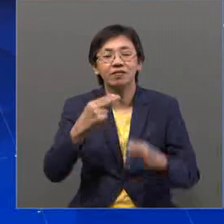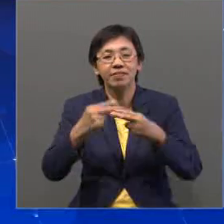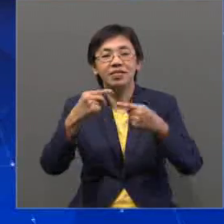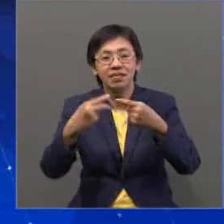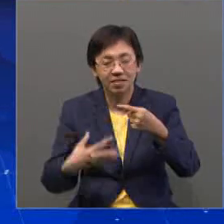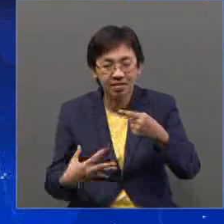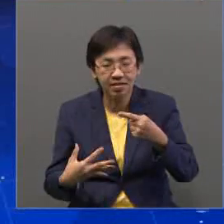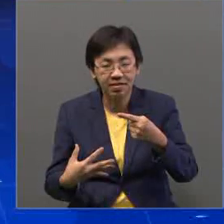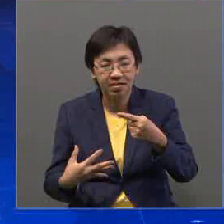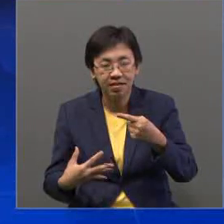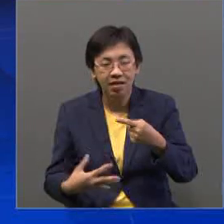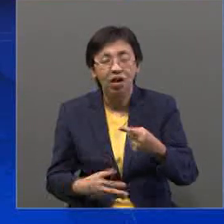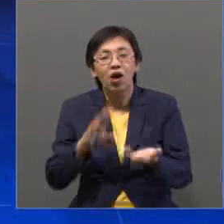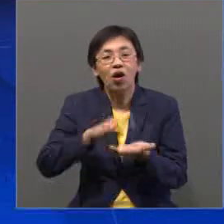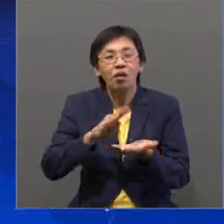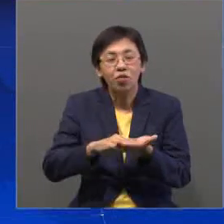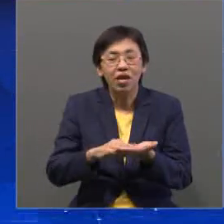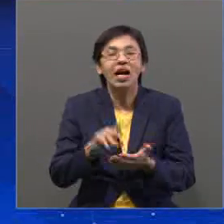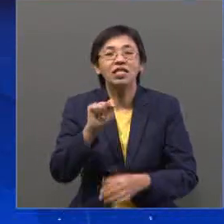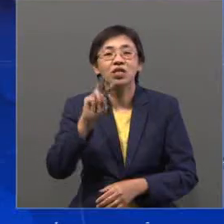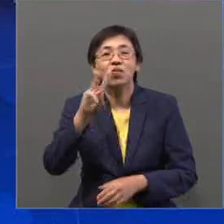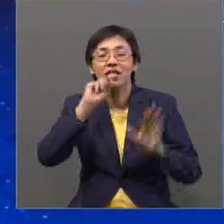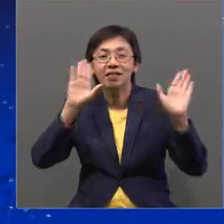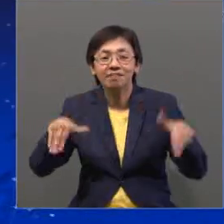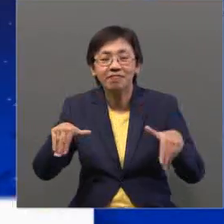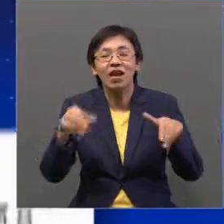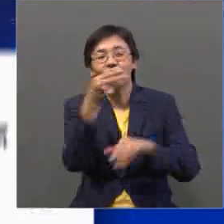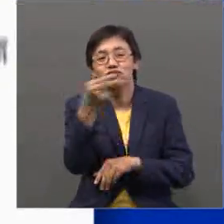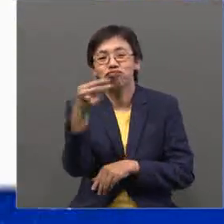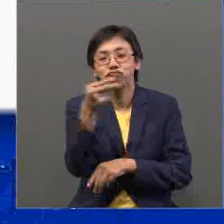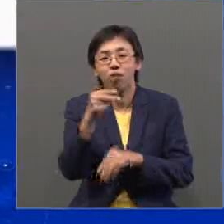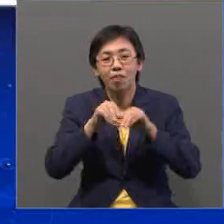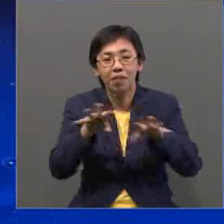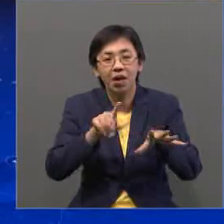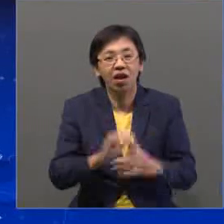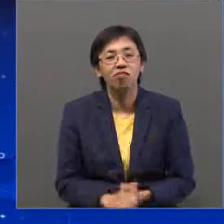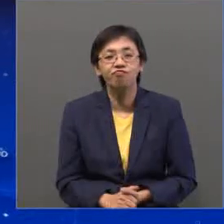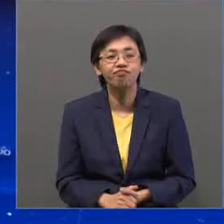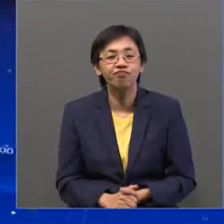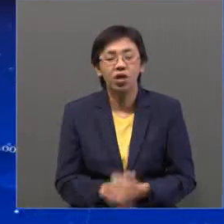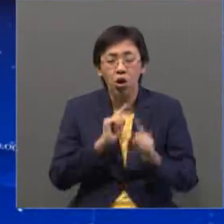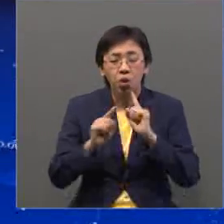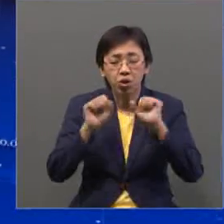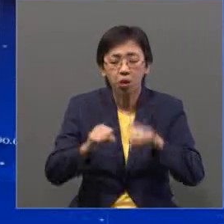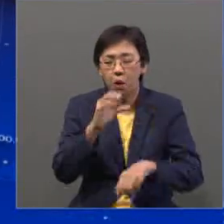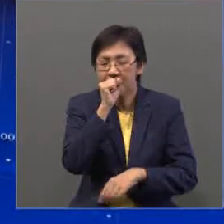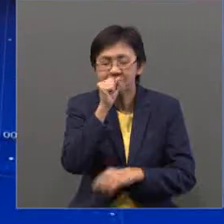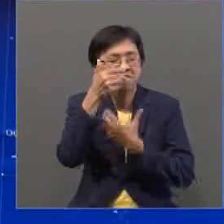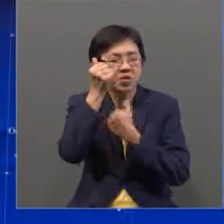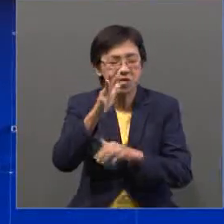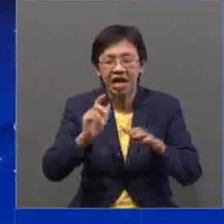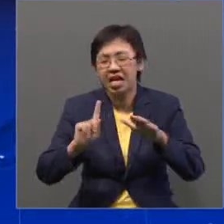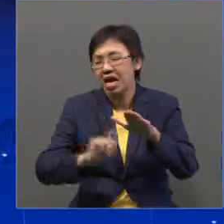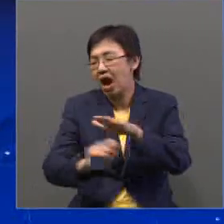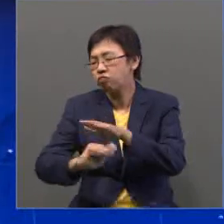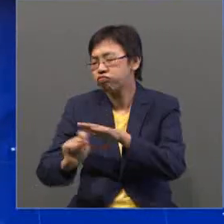อะไรชื่อเขาได้มีการให้ข้อมูลผ่านทาง Twitterนะครับแล้วก็มีการยืนยันบอกว่าไม่สนใจยืนรับนะครับหรือว่าข่าวลือใดๆ